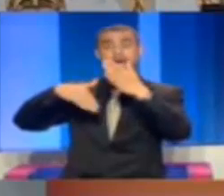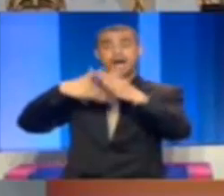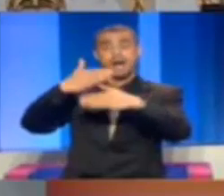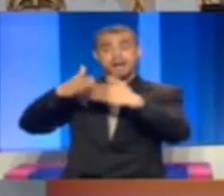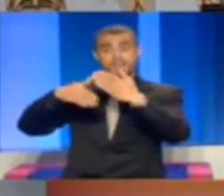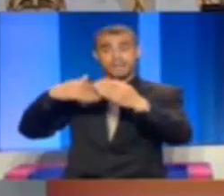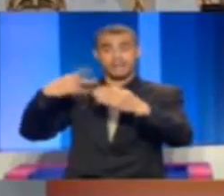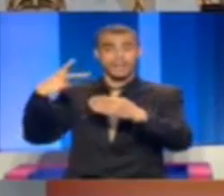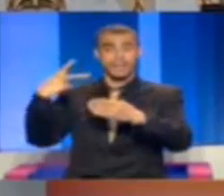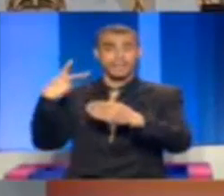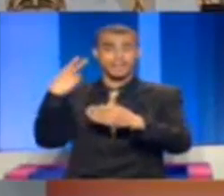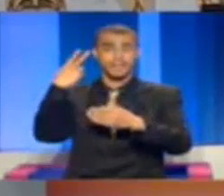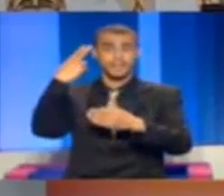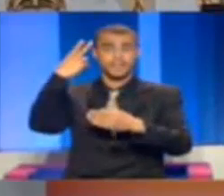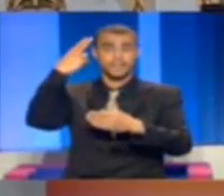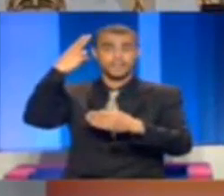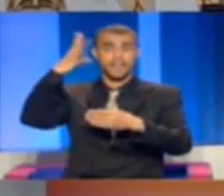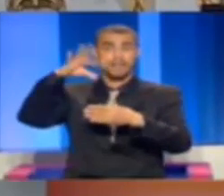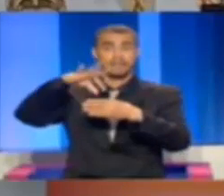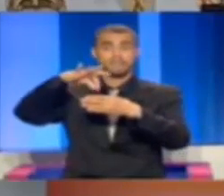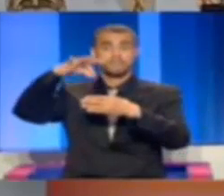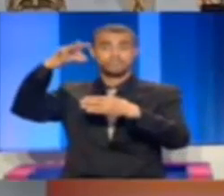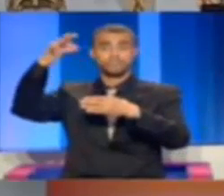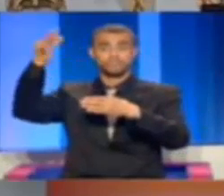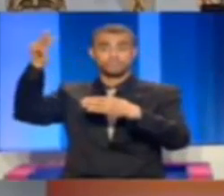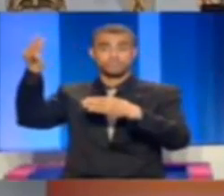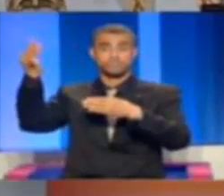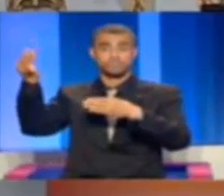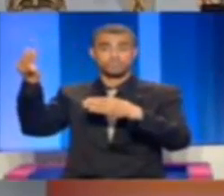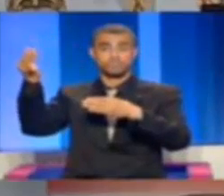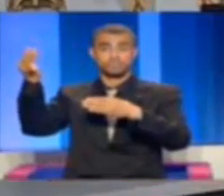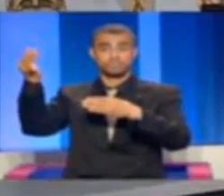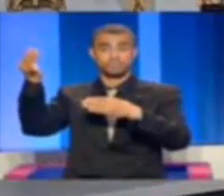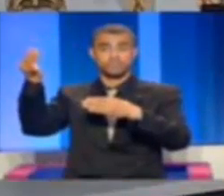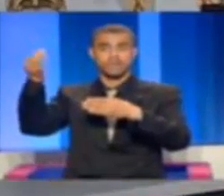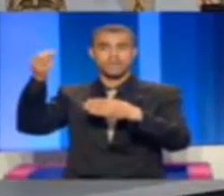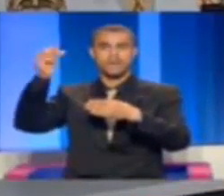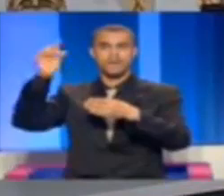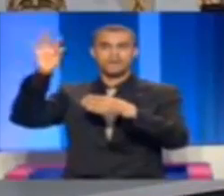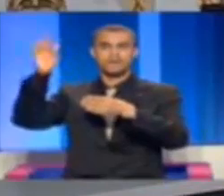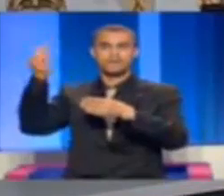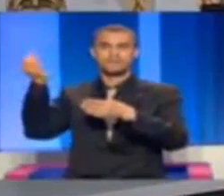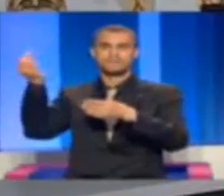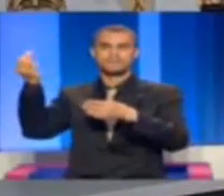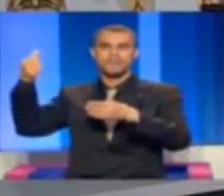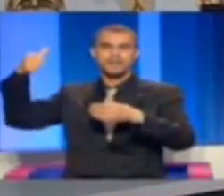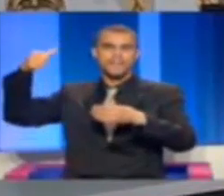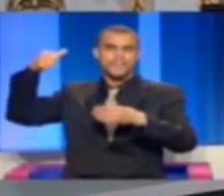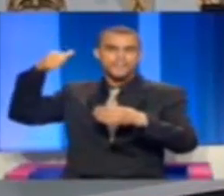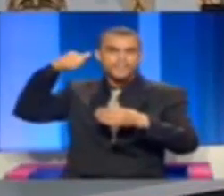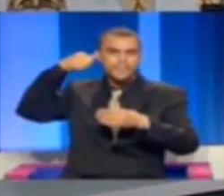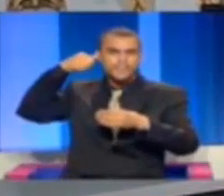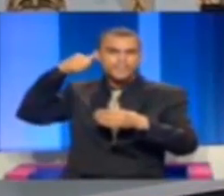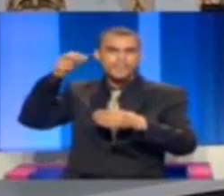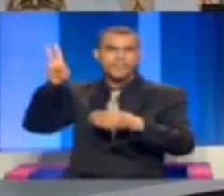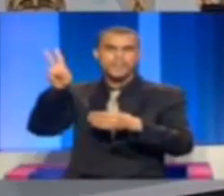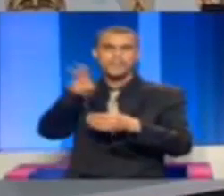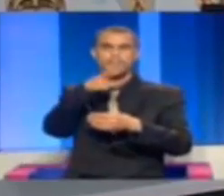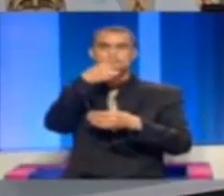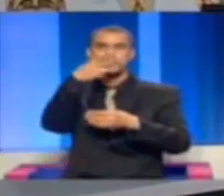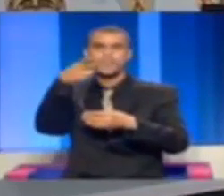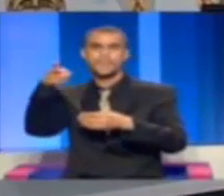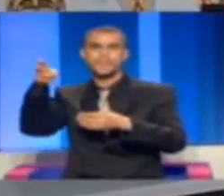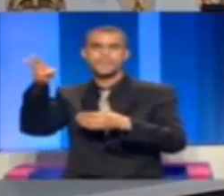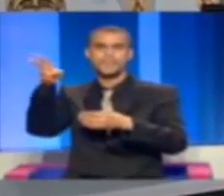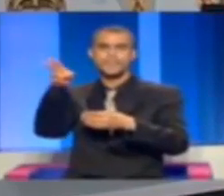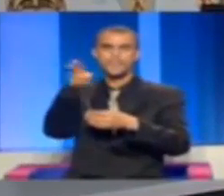فمن بعد ازاله الزوائد ووضع واحد العدسه وواحد بحال انبوب صغير تيخلي الهواء يدوز